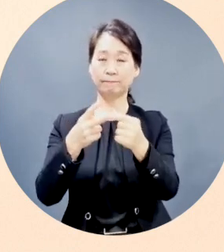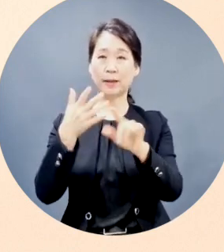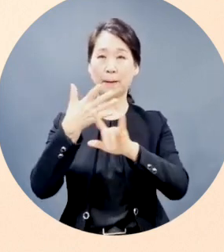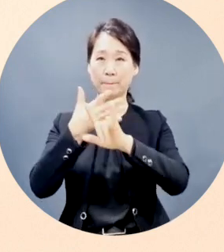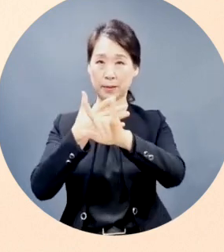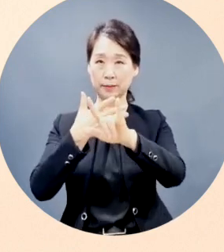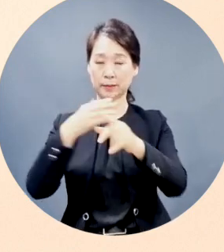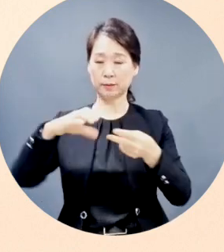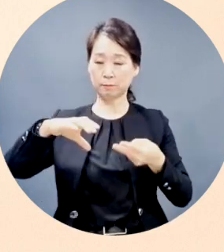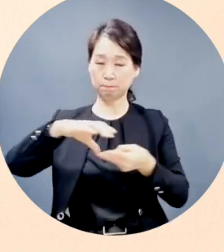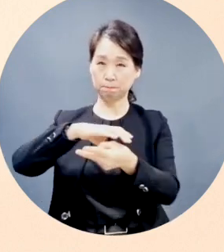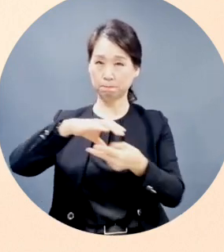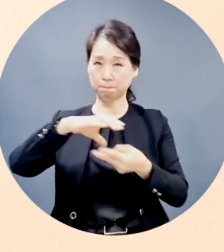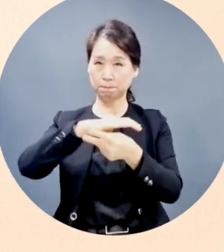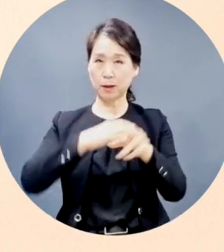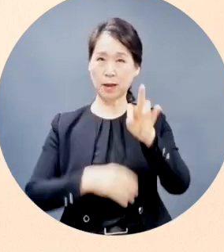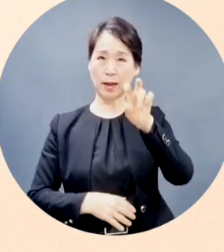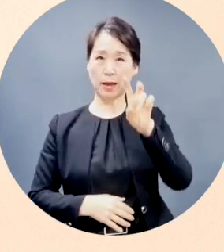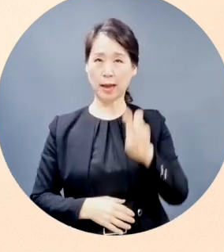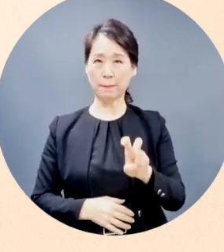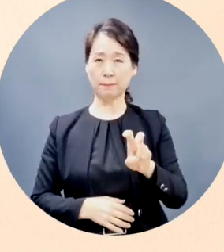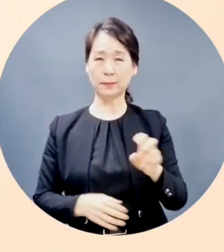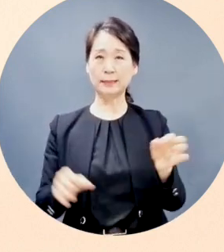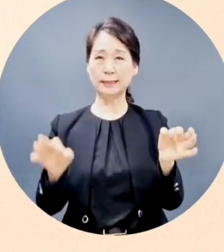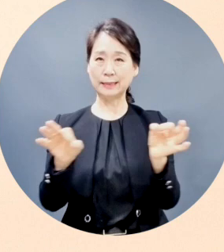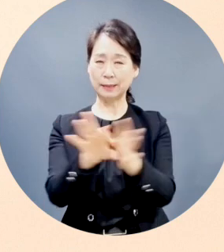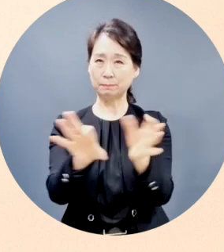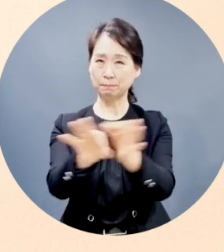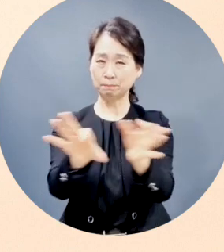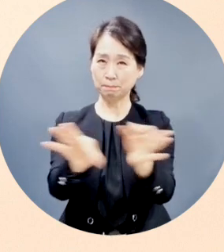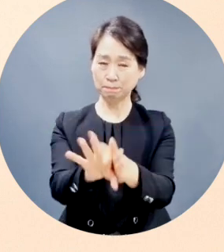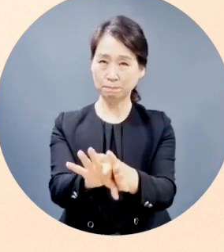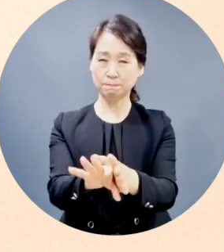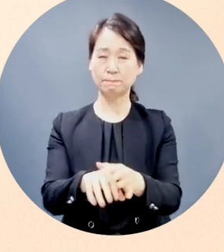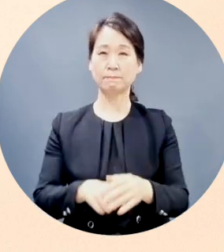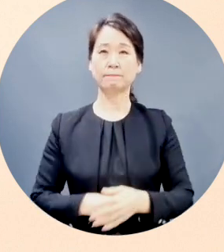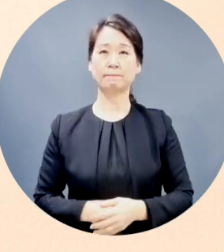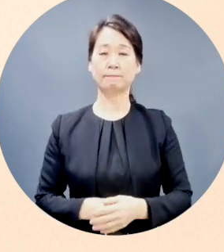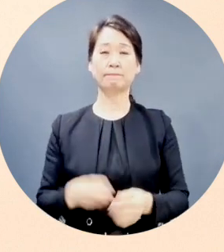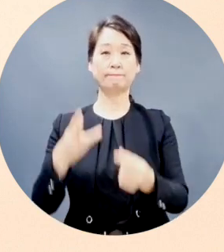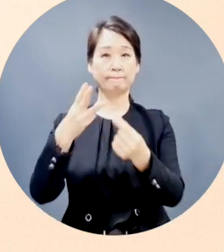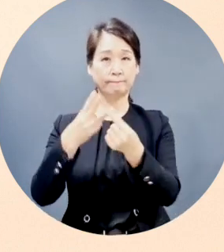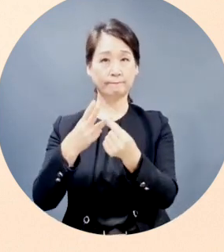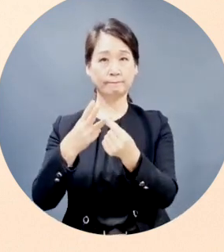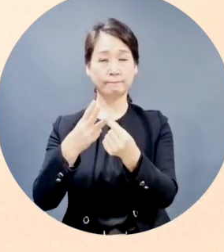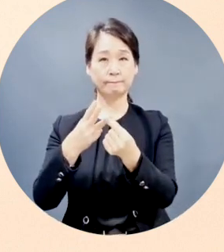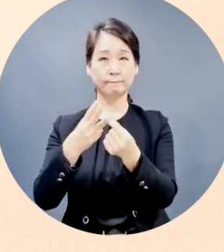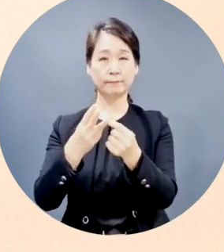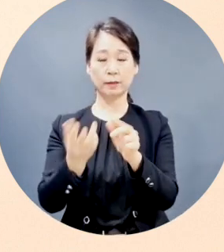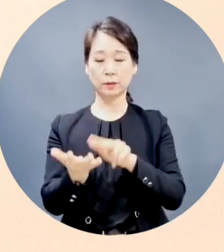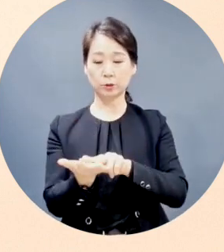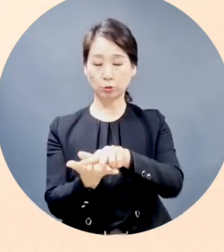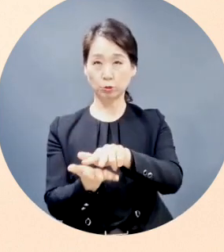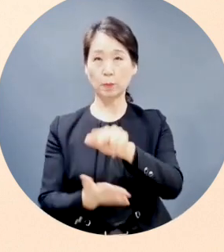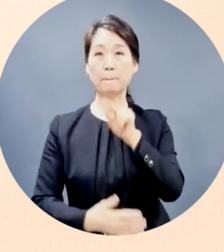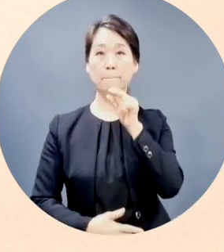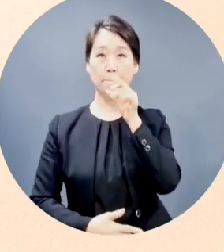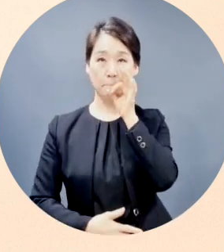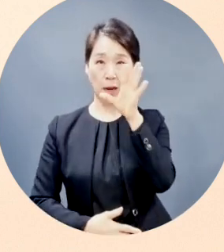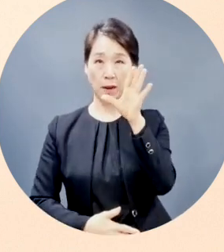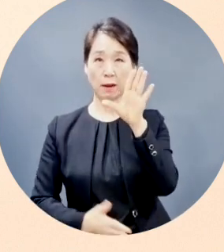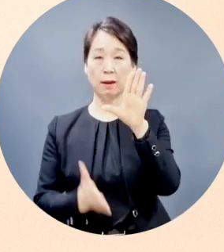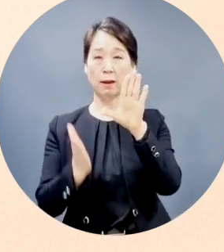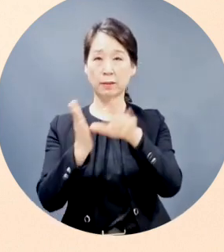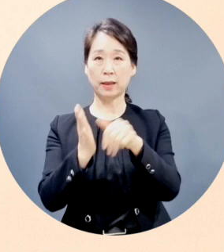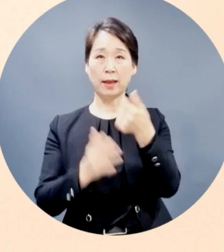방사선이나 방사성 동위원소를 이용하여 인체 내의 암세포를 파괴하는 방사선 치료, 그리고 수술적 치료가 어려운 경우